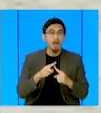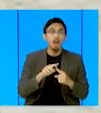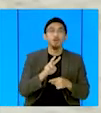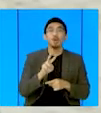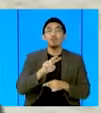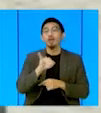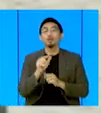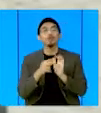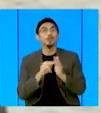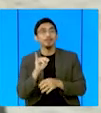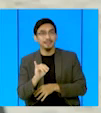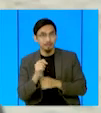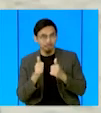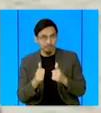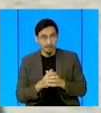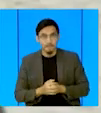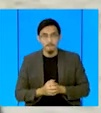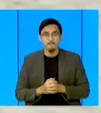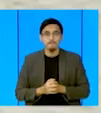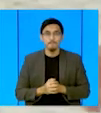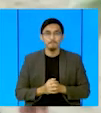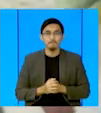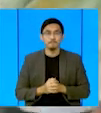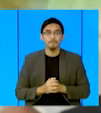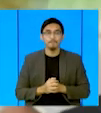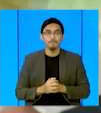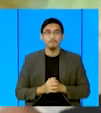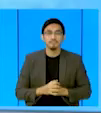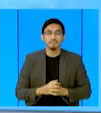Jakarta, Syahreza Zanski, Ari Setiawan, iNews melaporkan.